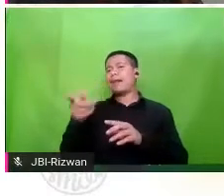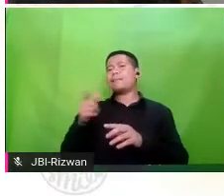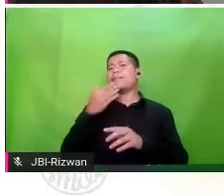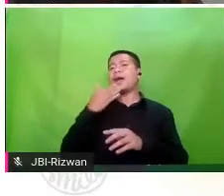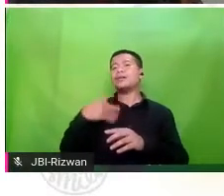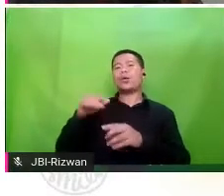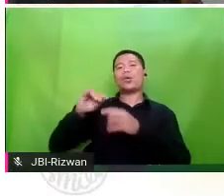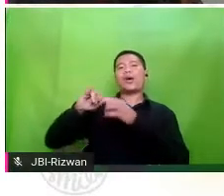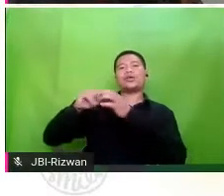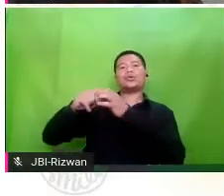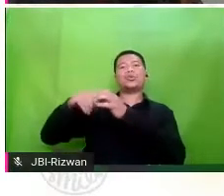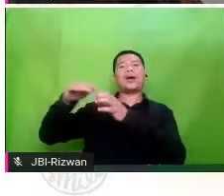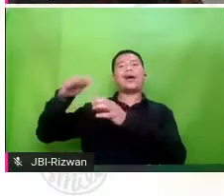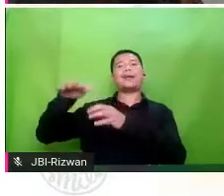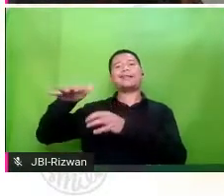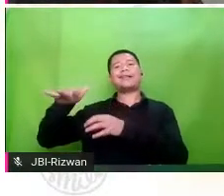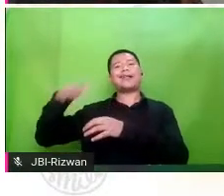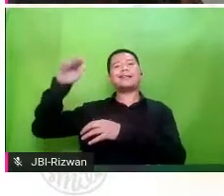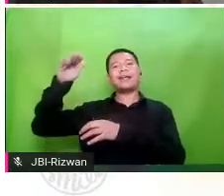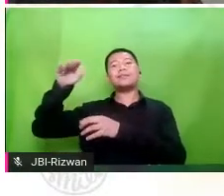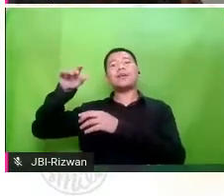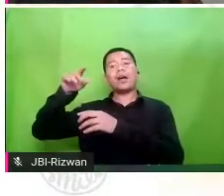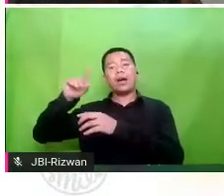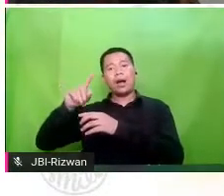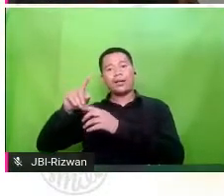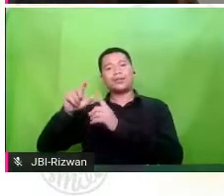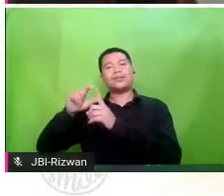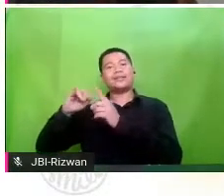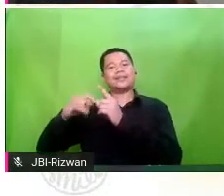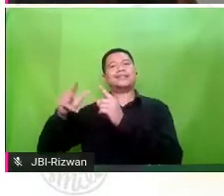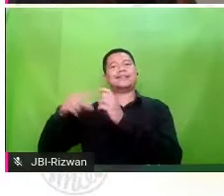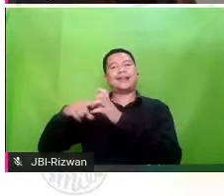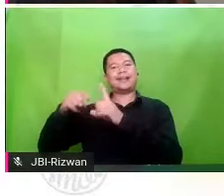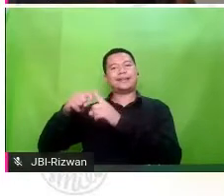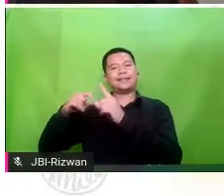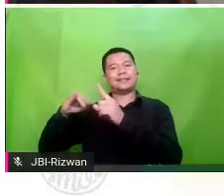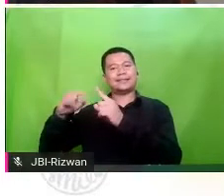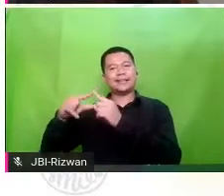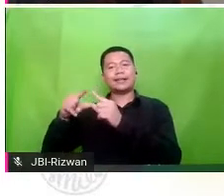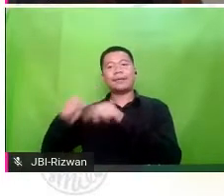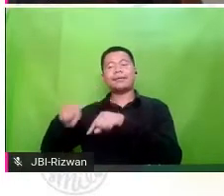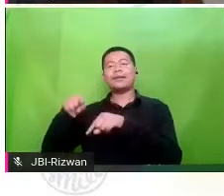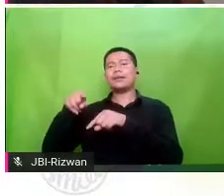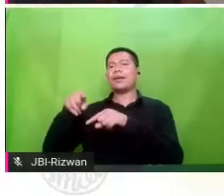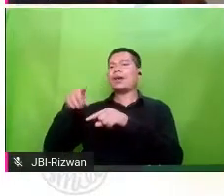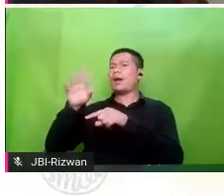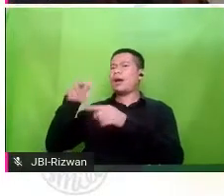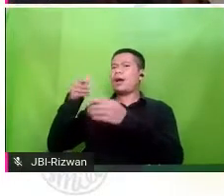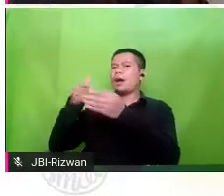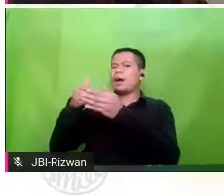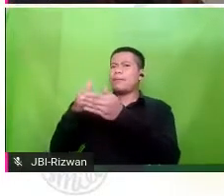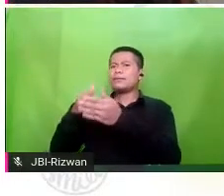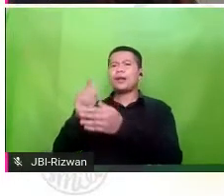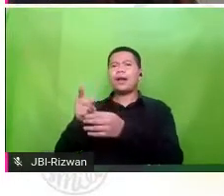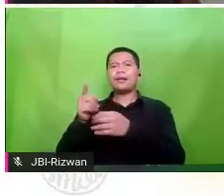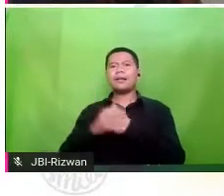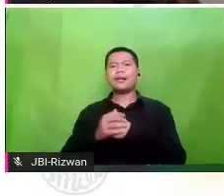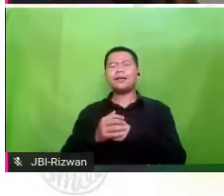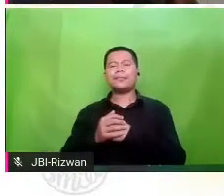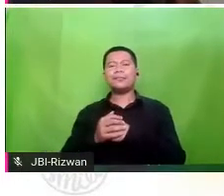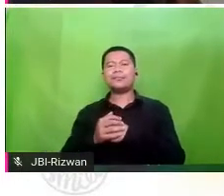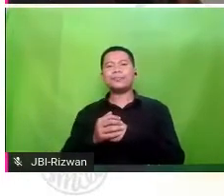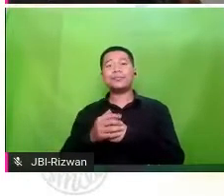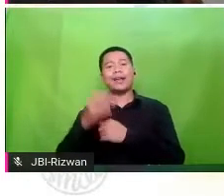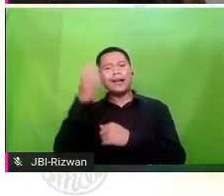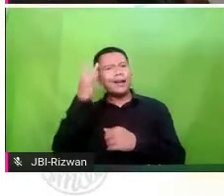Tetapi dia mengalami kesulitan belajar. Nah, ini yang mau kita bahas ya. Kenapa bisa seperti itu? Ya, slide berikutnya kalau